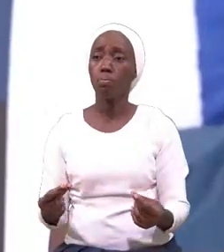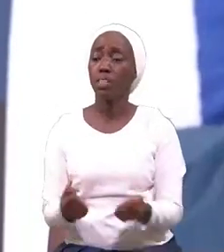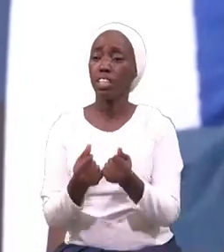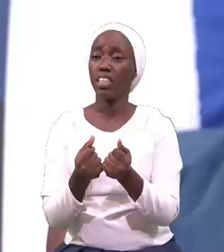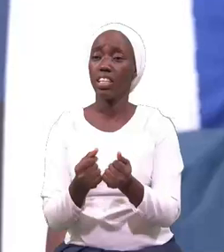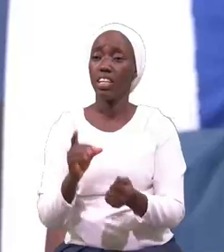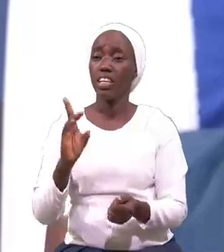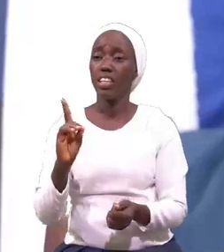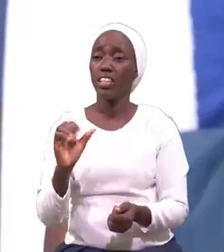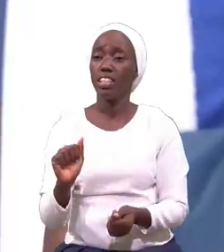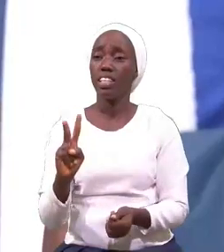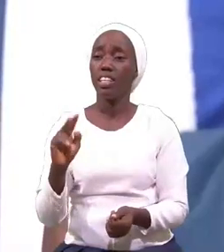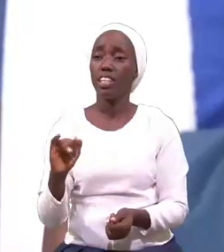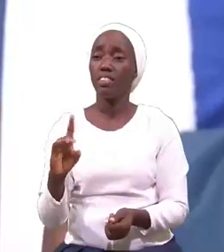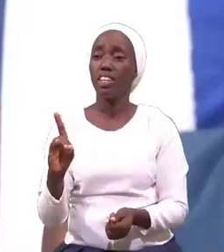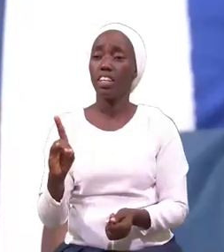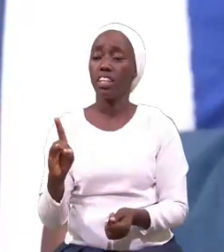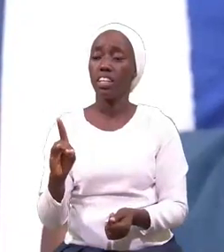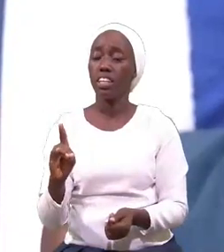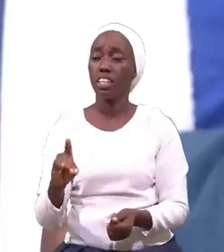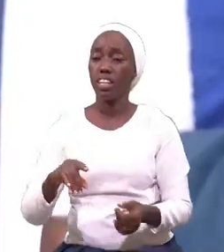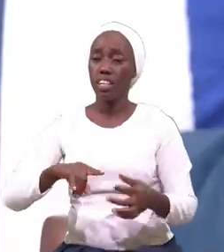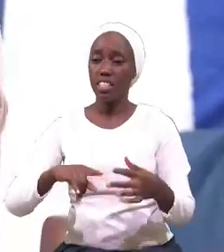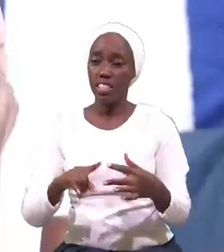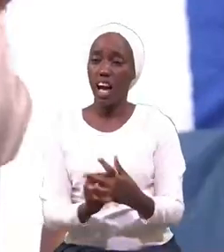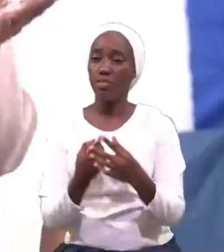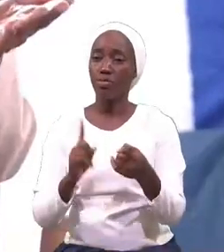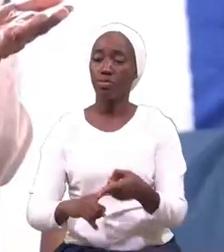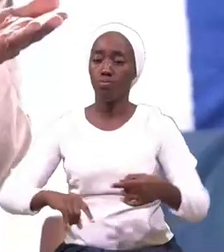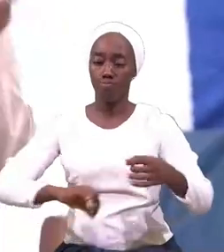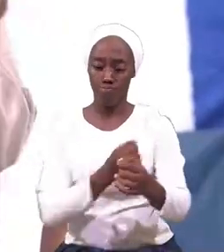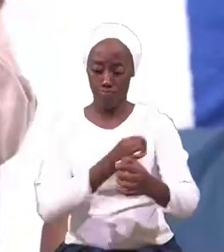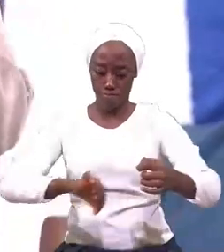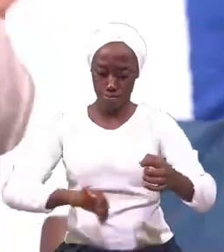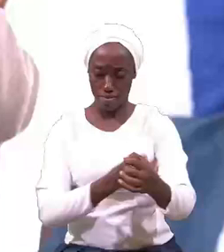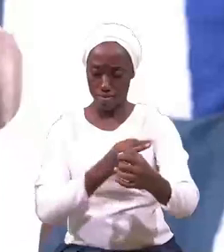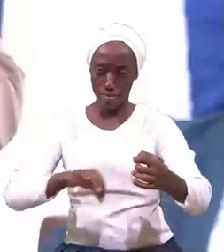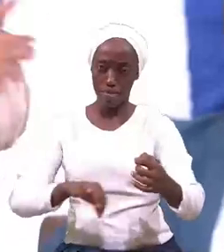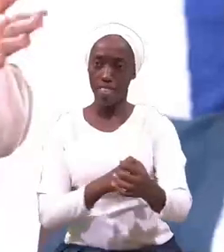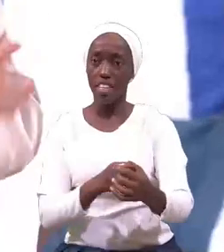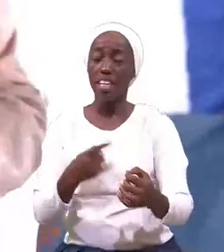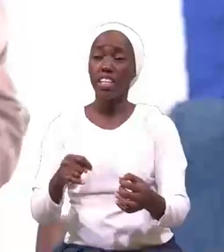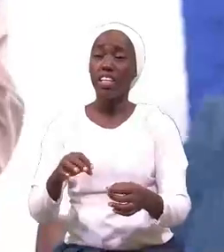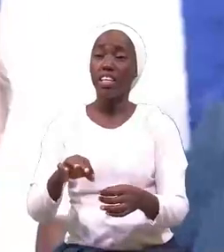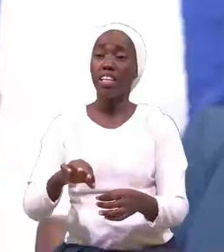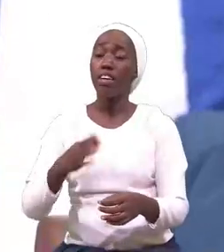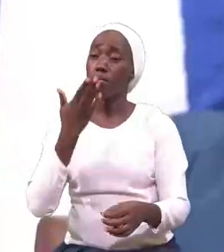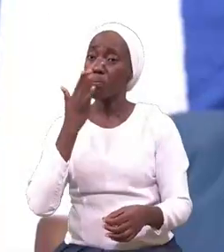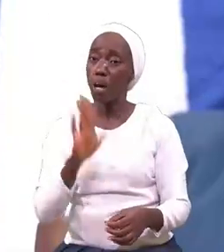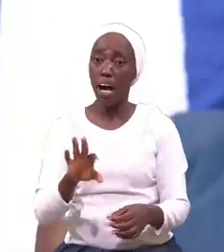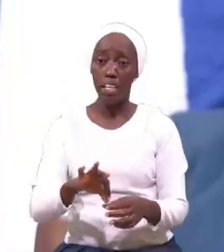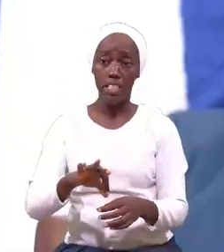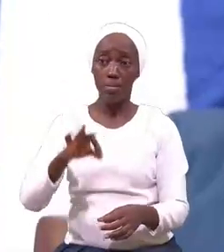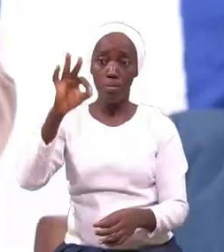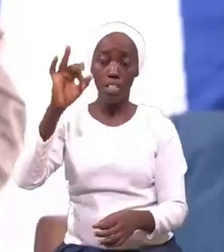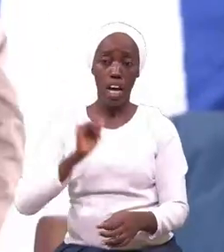Immédiatement que David a commencé à jouer. Le mot. Le